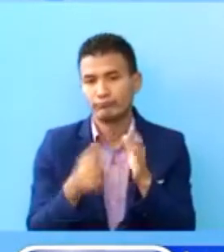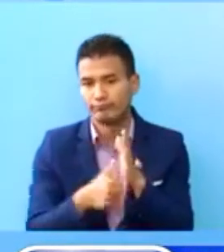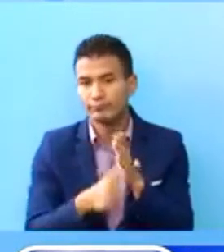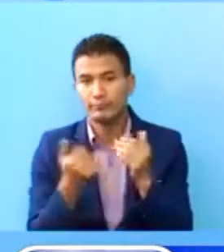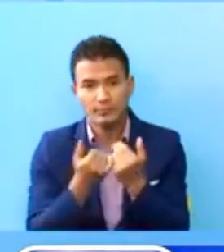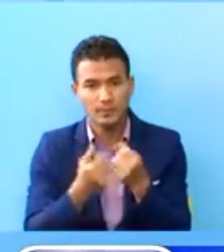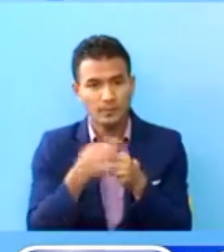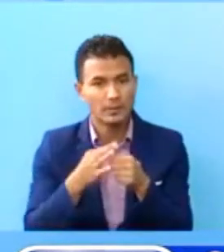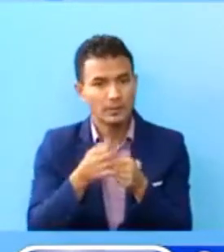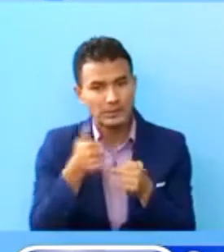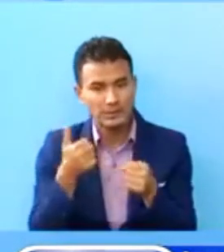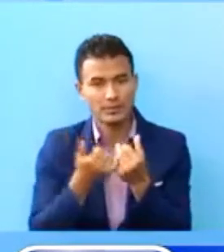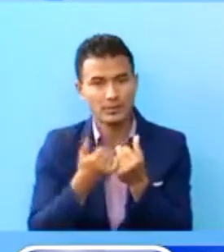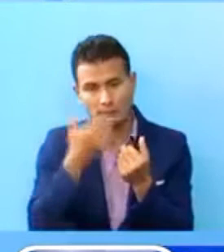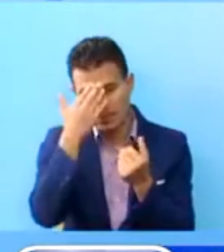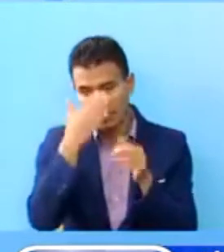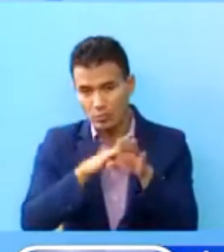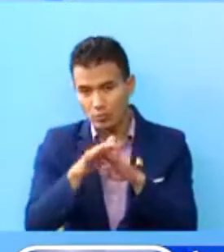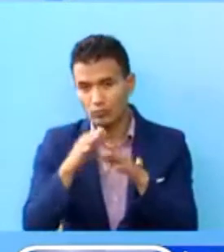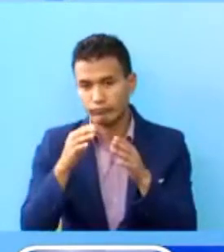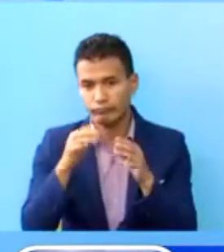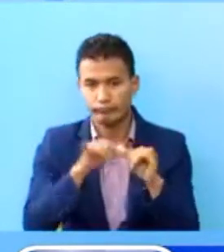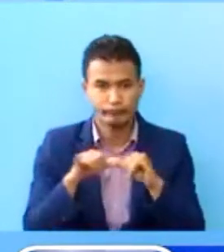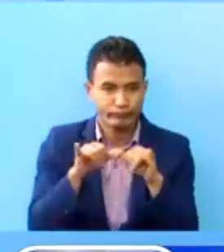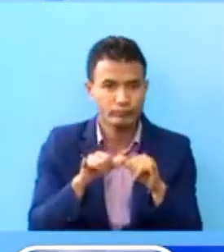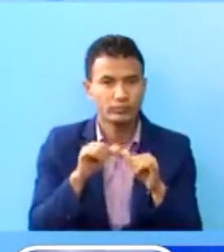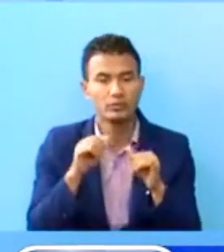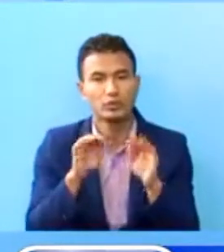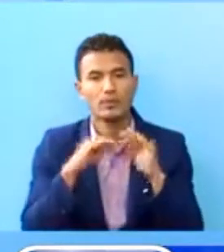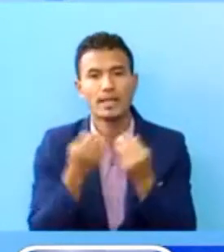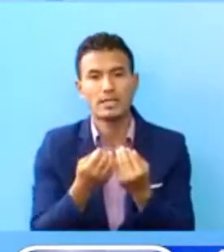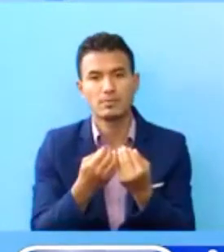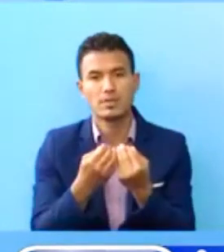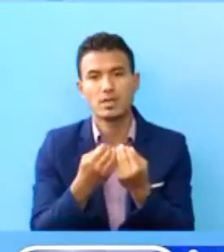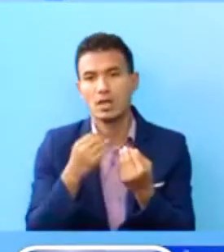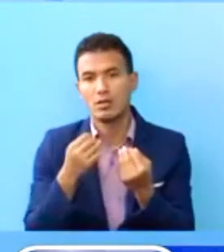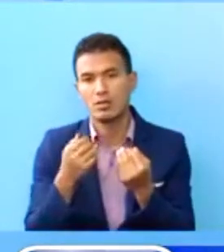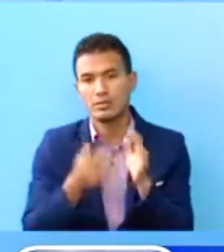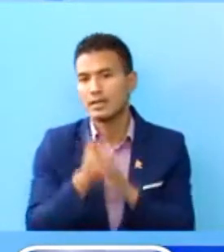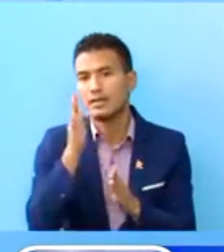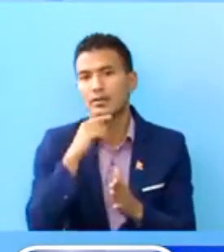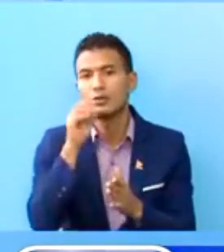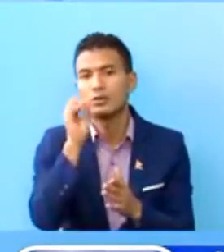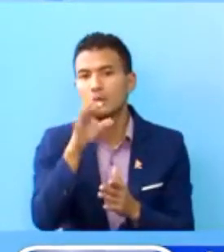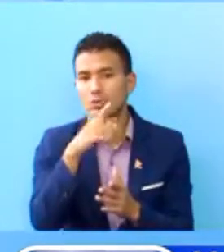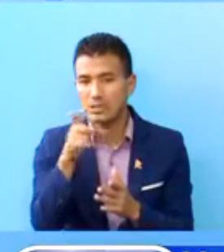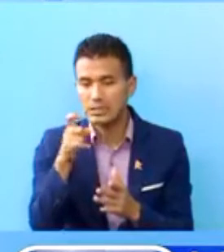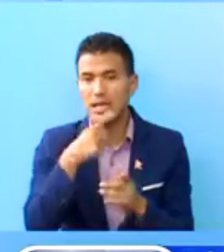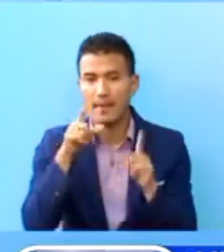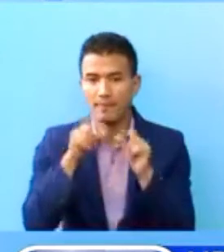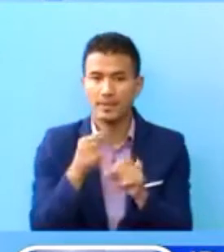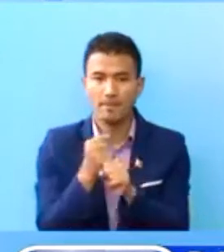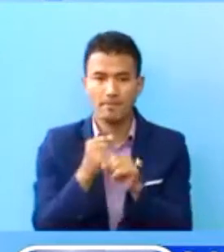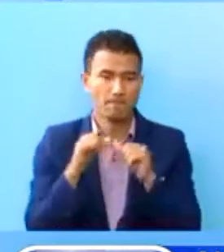अझ व्यवस्थित गरेर यो बिरामीहरूलाई कन्टेन गर्ने र समाजमा समुदायमा जान नदिनेको लागि हामीले आवश्यक कामहरू